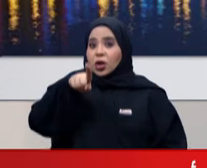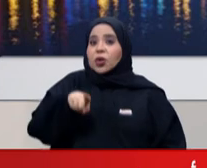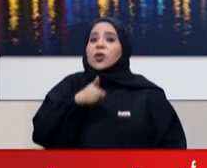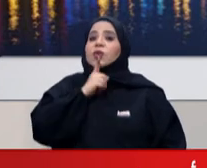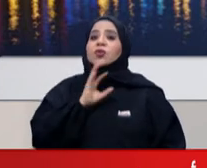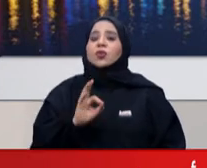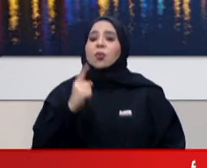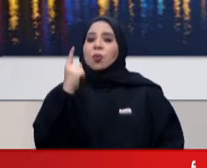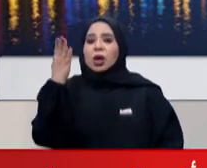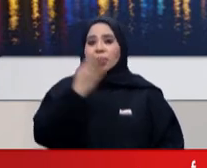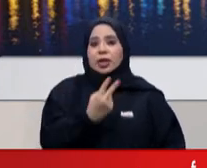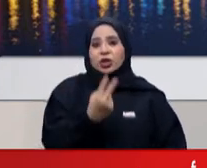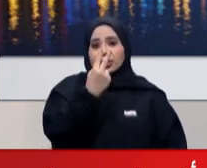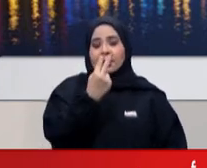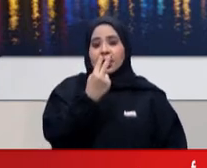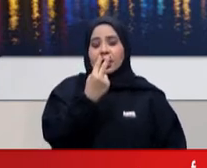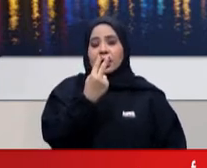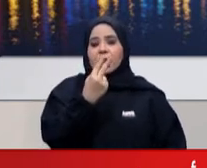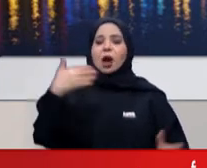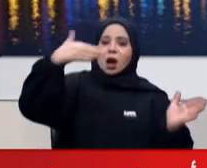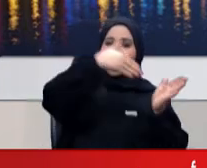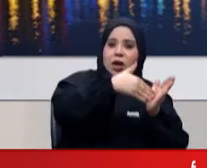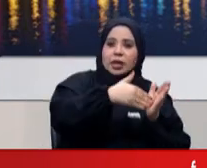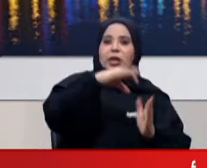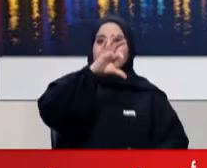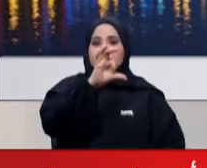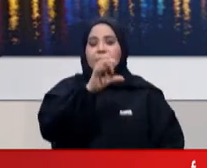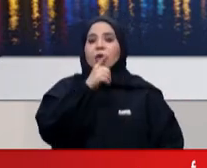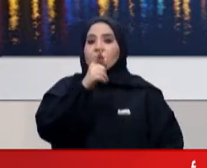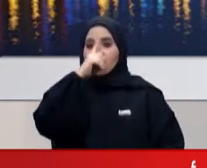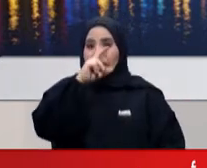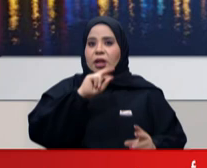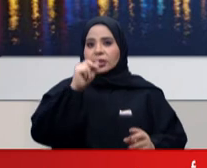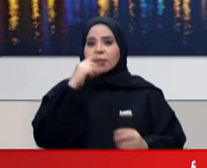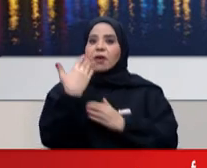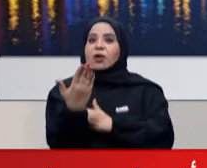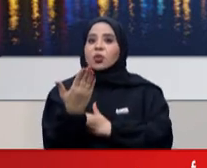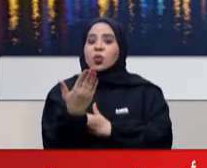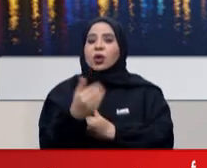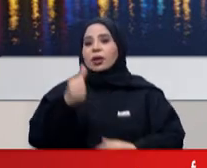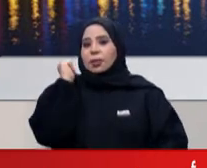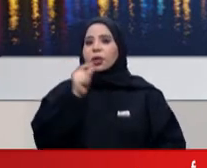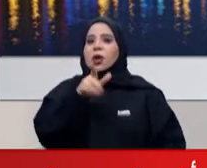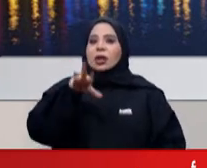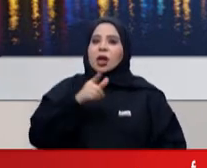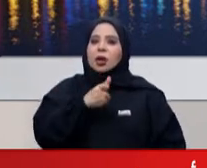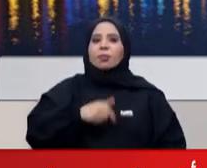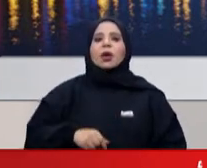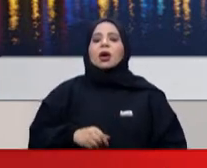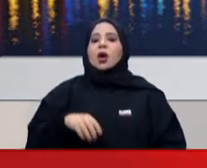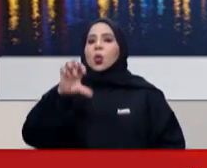3 أشهر، يوليو وأغسطس وسبتمبر، بما لا يتجاوز فاتورة العام الممصرم. نعم